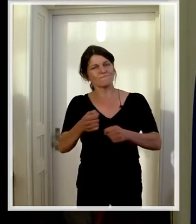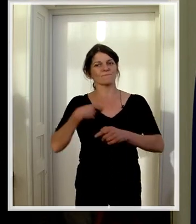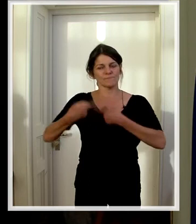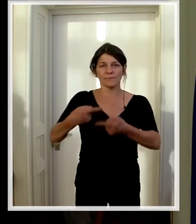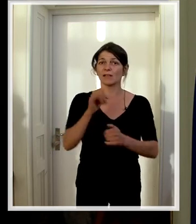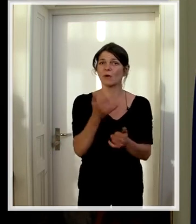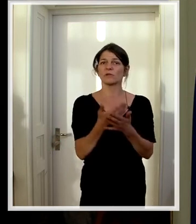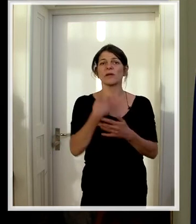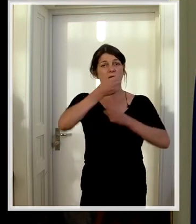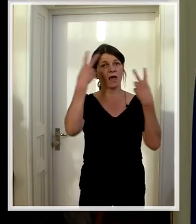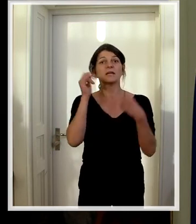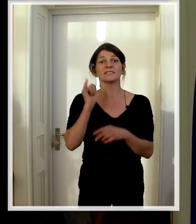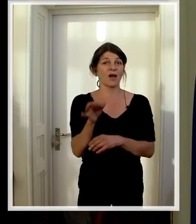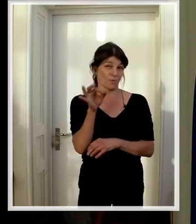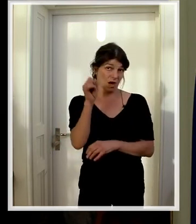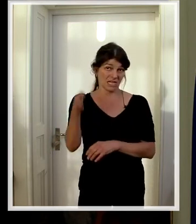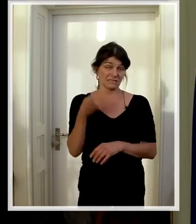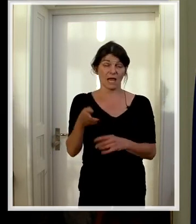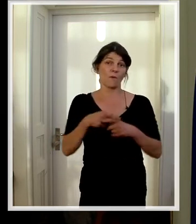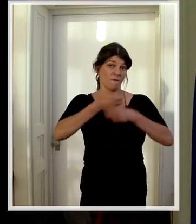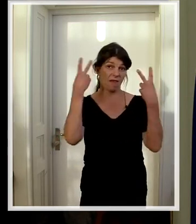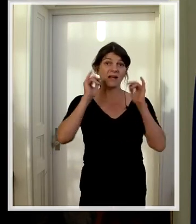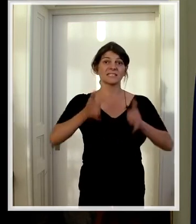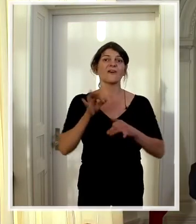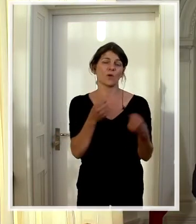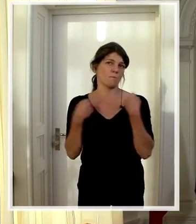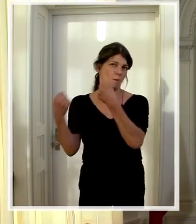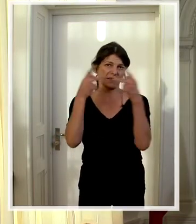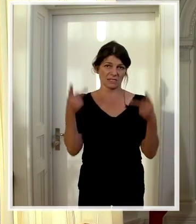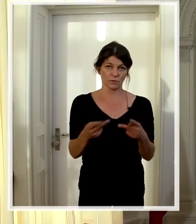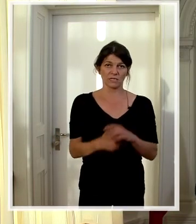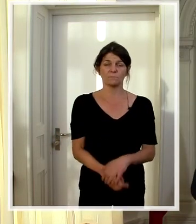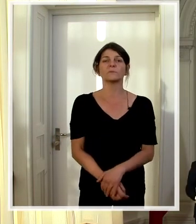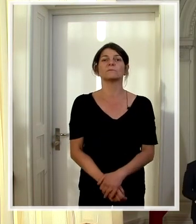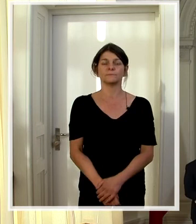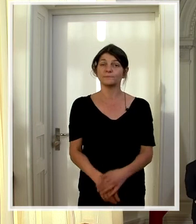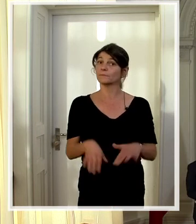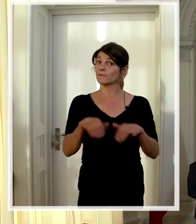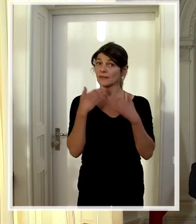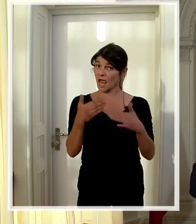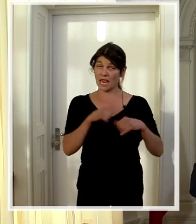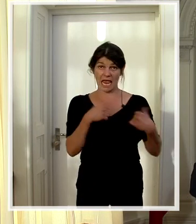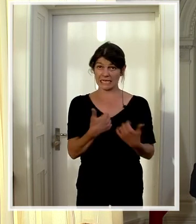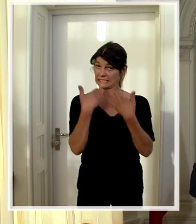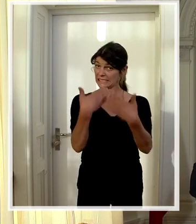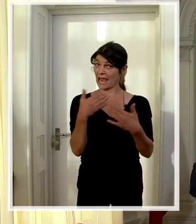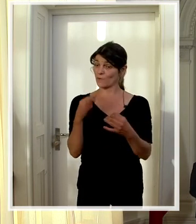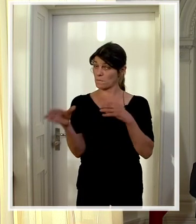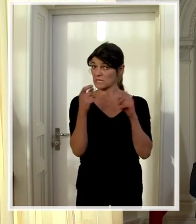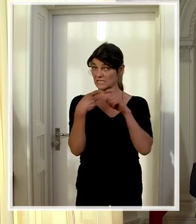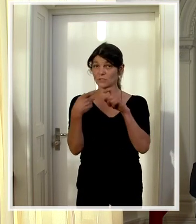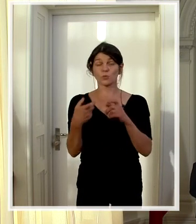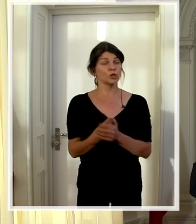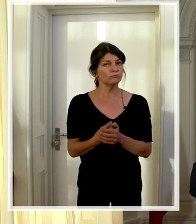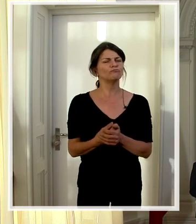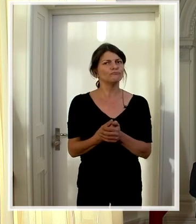zur S-Bahn und ein klares Ja zum Mobilitätskonzept. Danke, herzlichen Dank fürs Mitdiskutieren, für